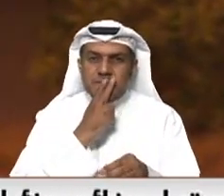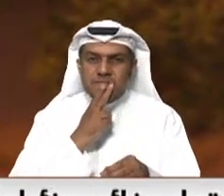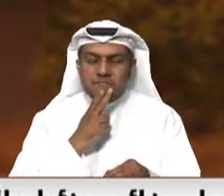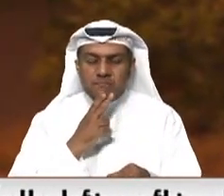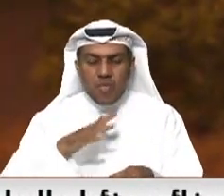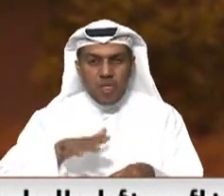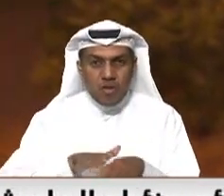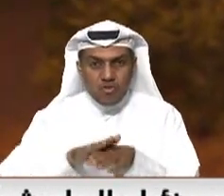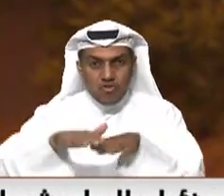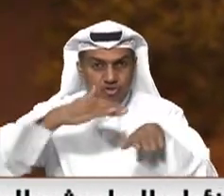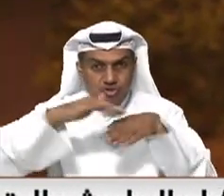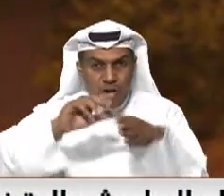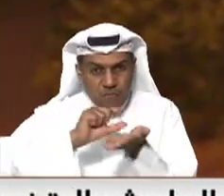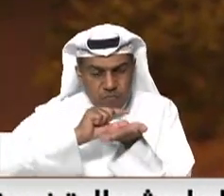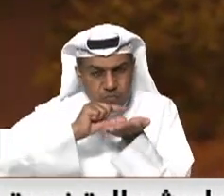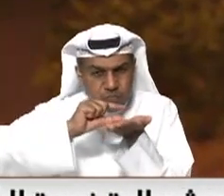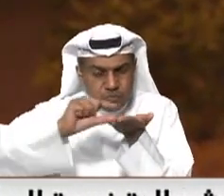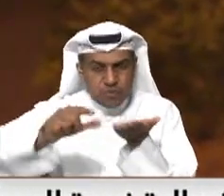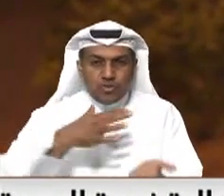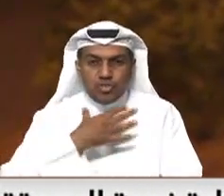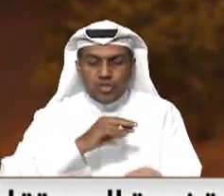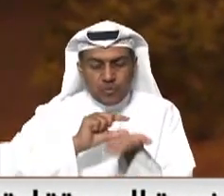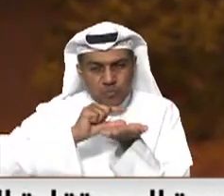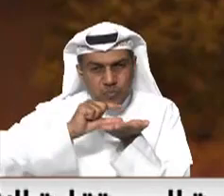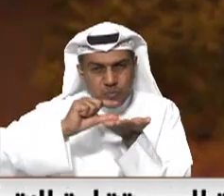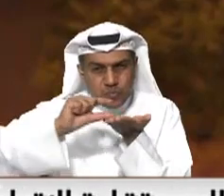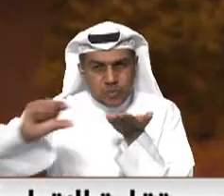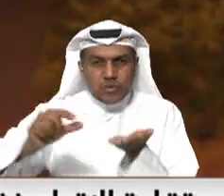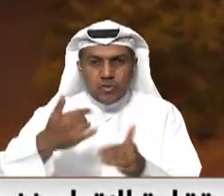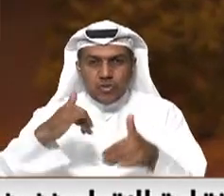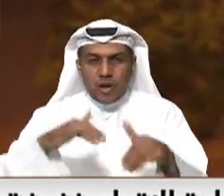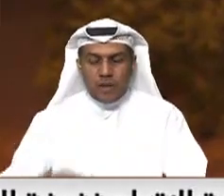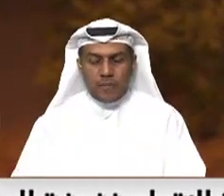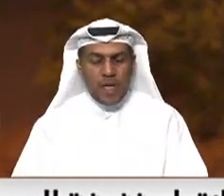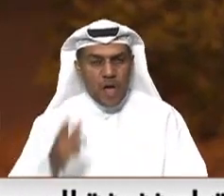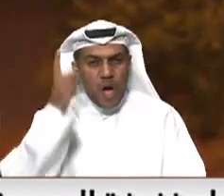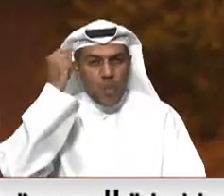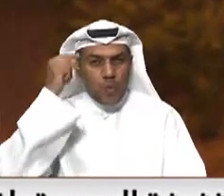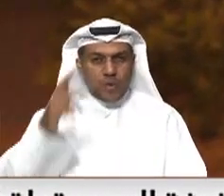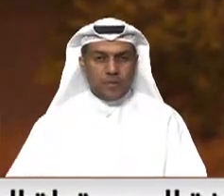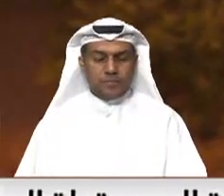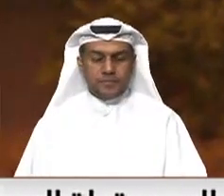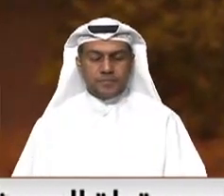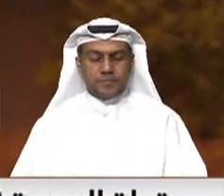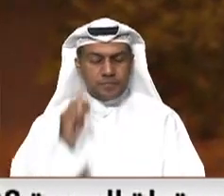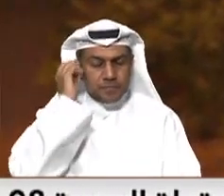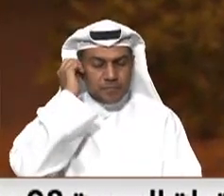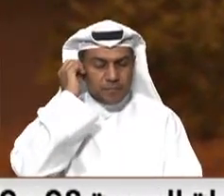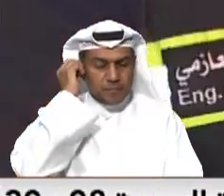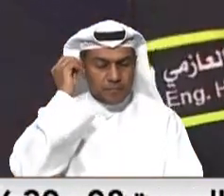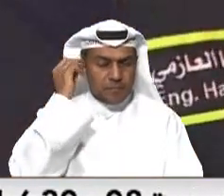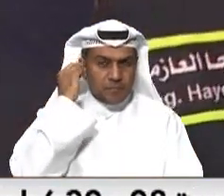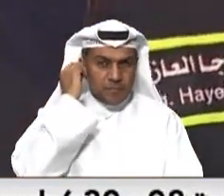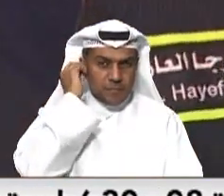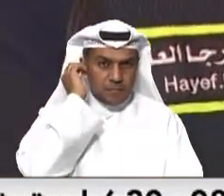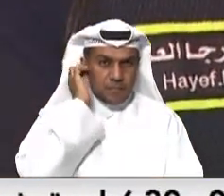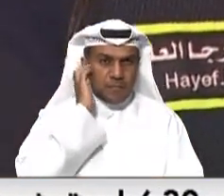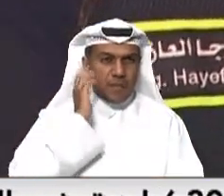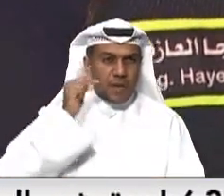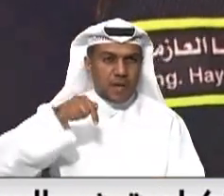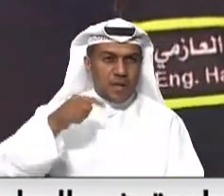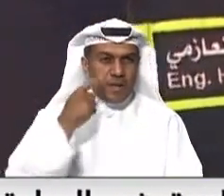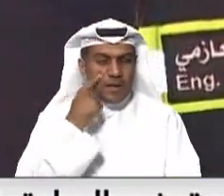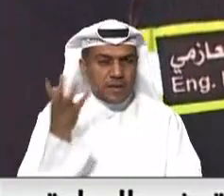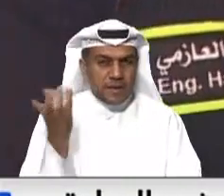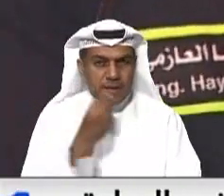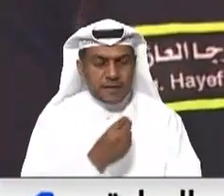هذا الطريق الحيوي والمهم المؤدي إلى ميناء الأحمدي؟ حاليا عندنا معالجتين متوسطة